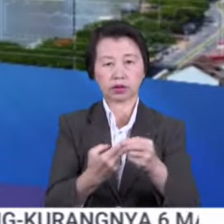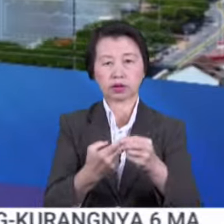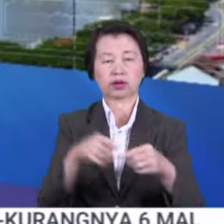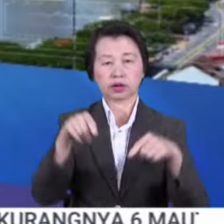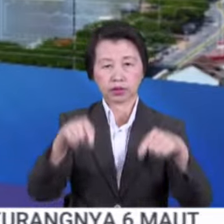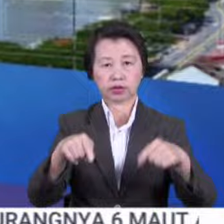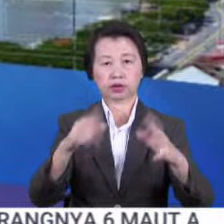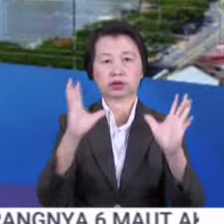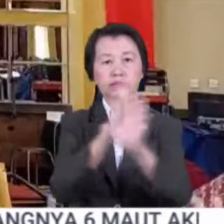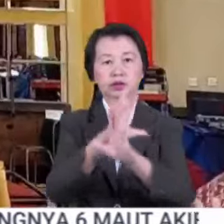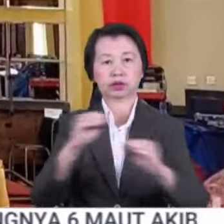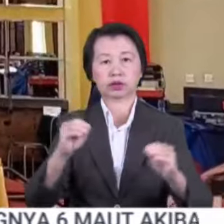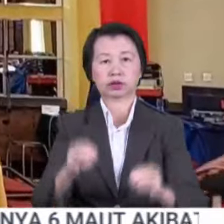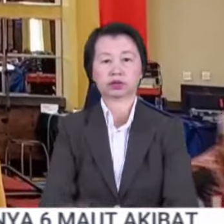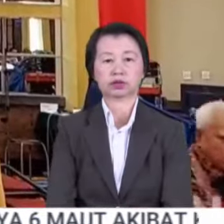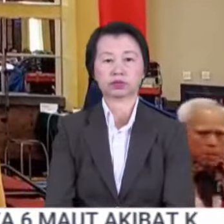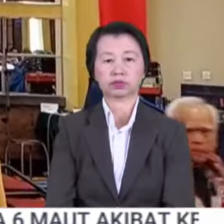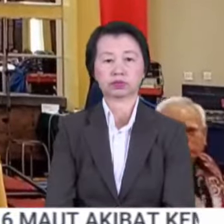rawa